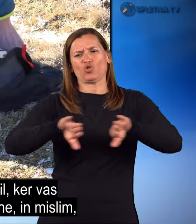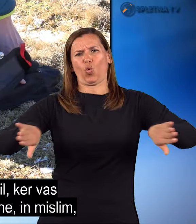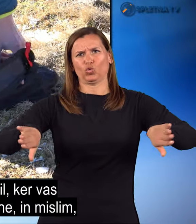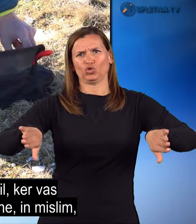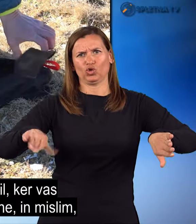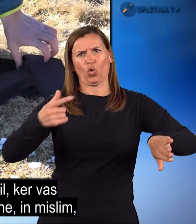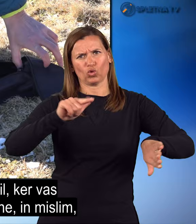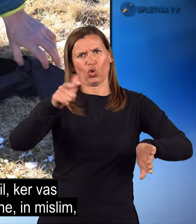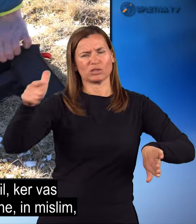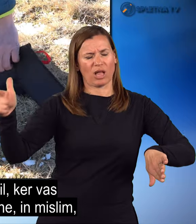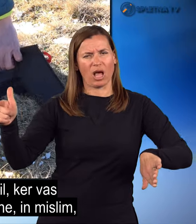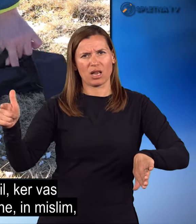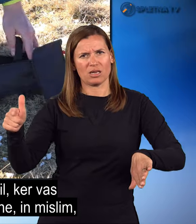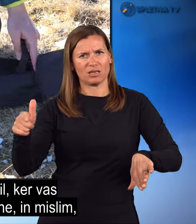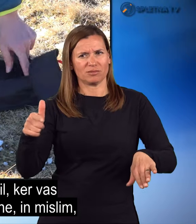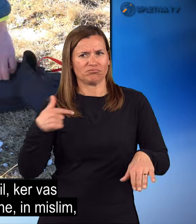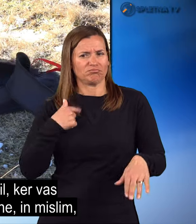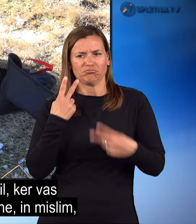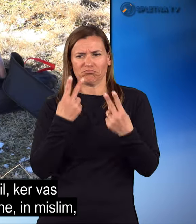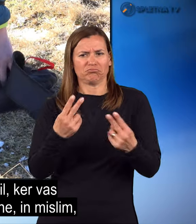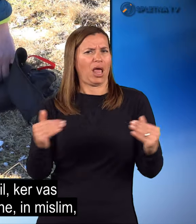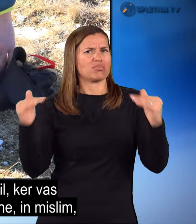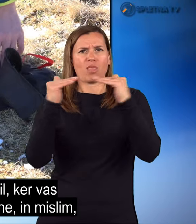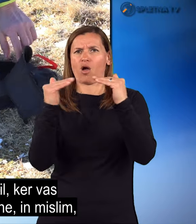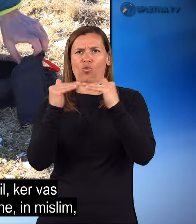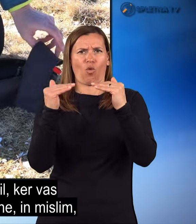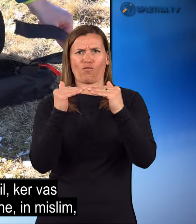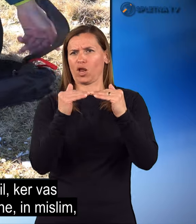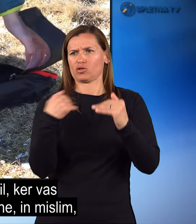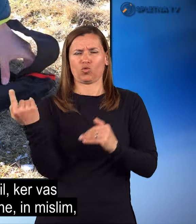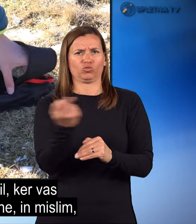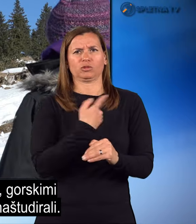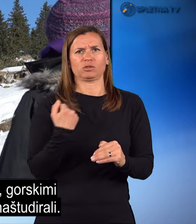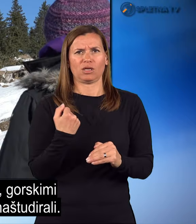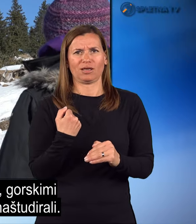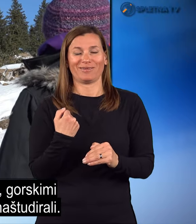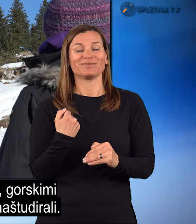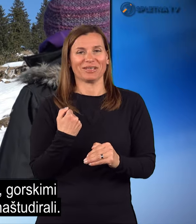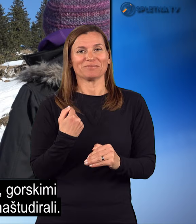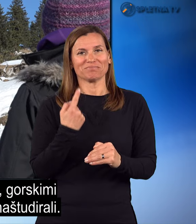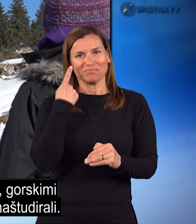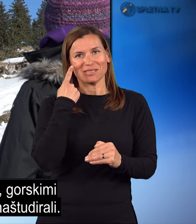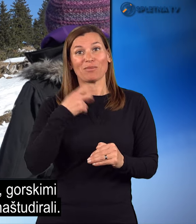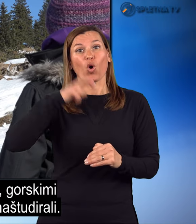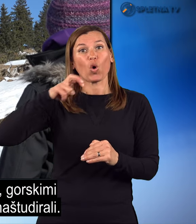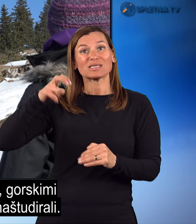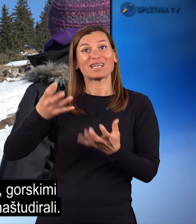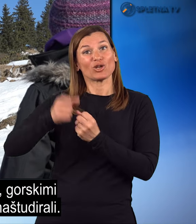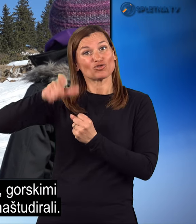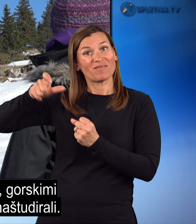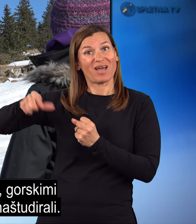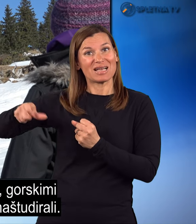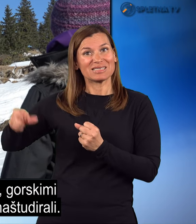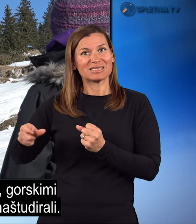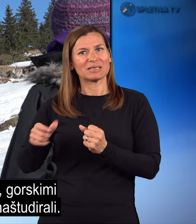da vas ne bi rad ločil od ostalih, ker vas imam za popolnoma enako vredne. In mislim, da smo to z fanti, z gorskimi reševalci